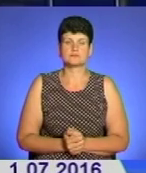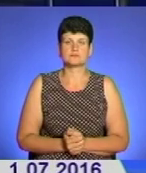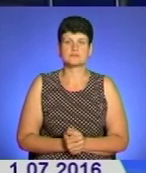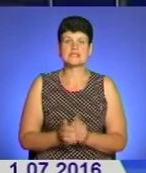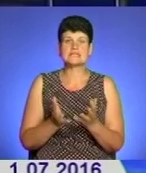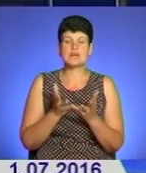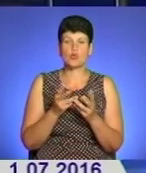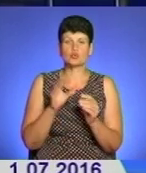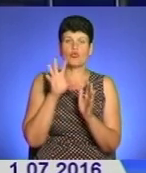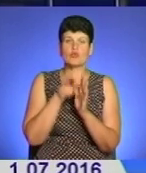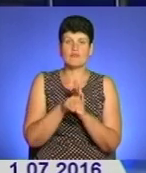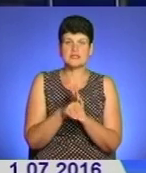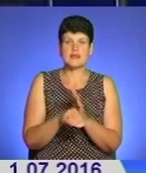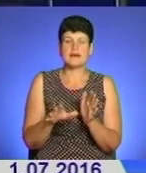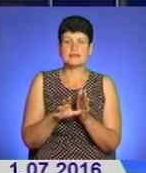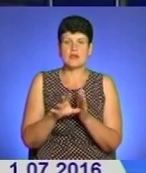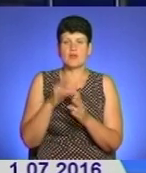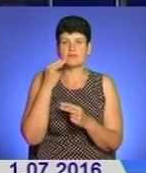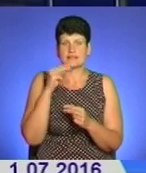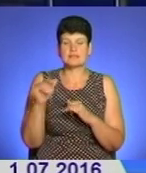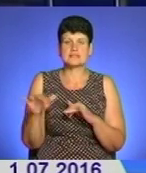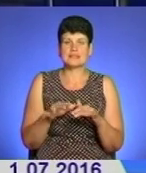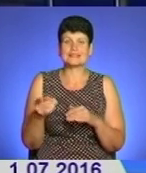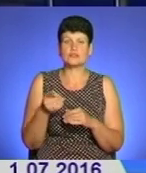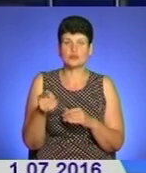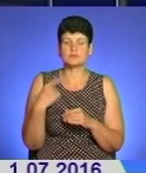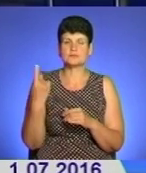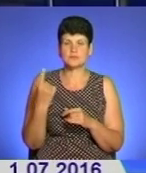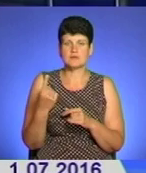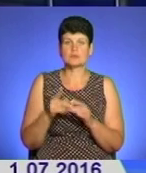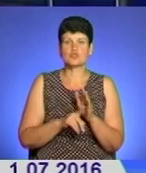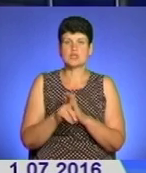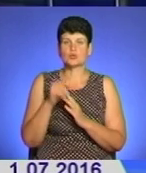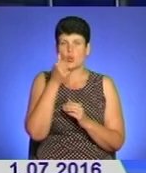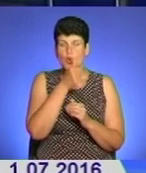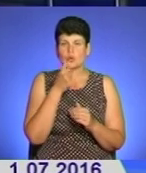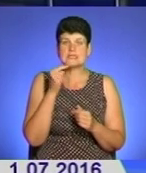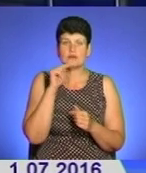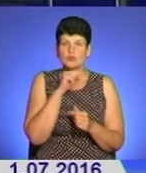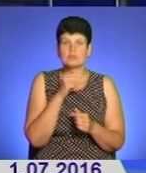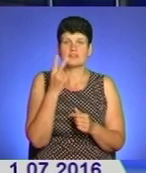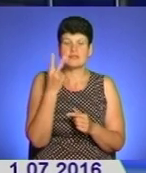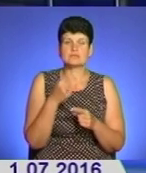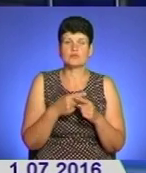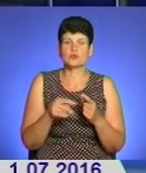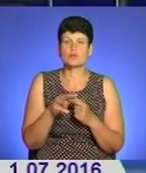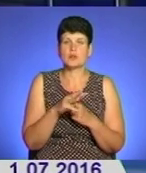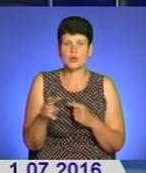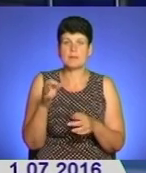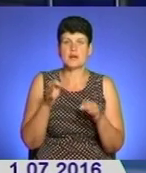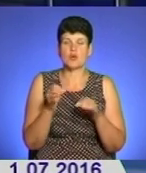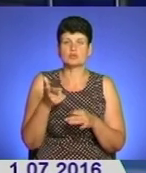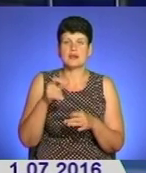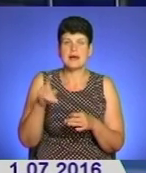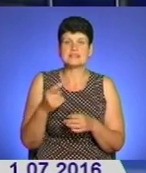За рахунок впровадження енергоефективних заходів на Тернопільщині з початку року зекономили понад 2,5 мільйона природного газу та